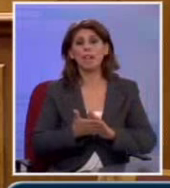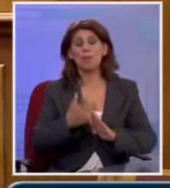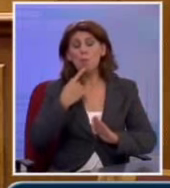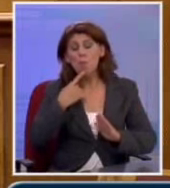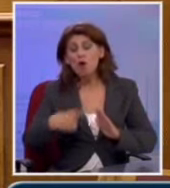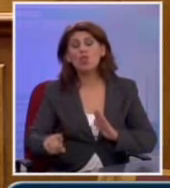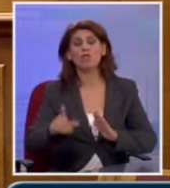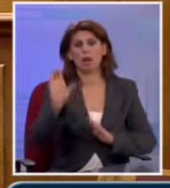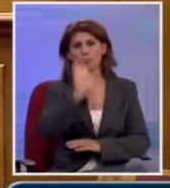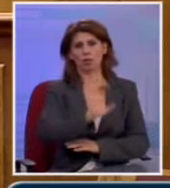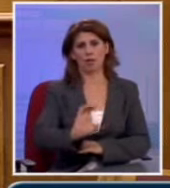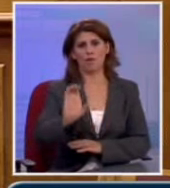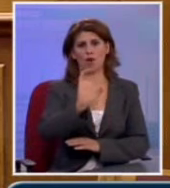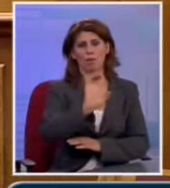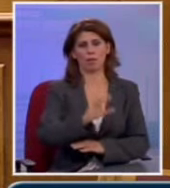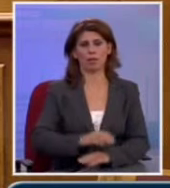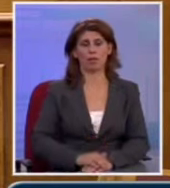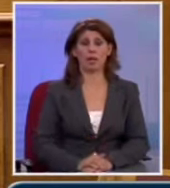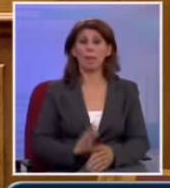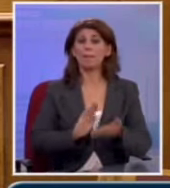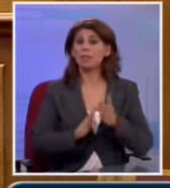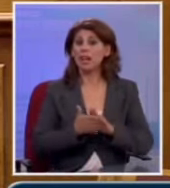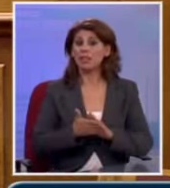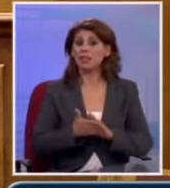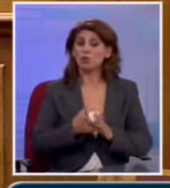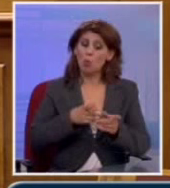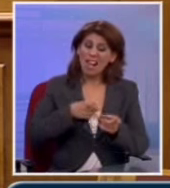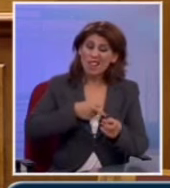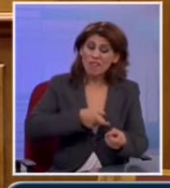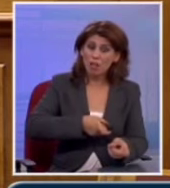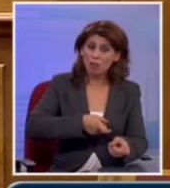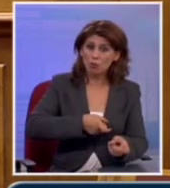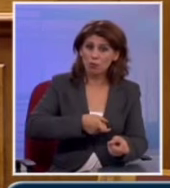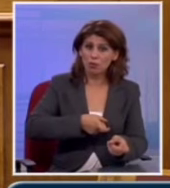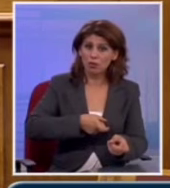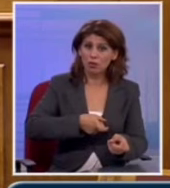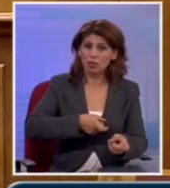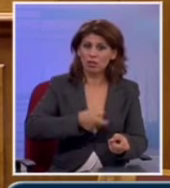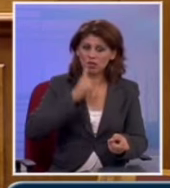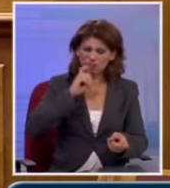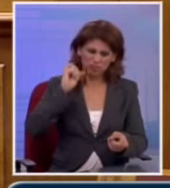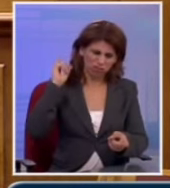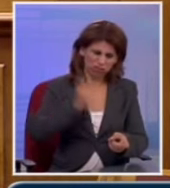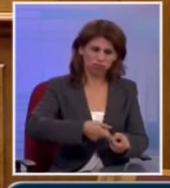προσβάλλουν την Ευρώπη. Με τις πρακτικές του εκβιασμού και του καταναγκασμού.